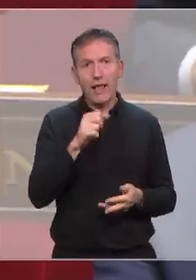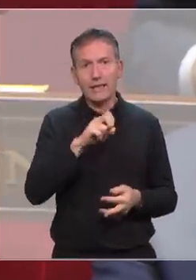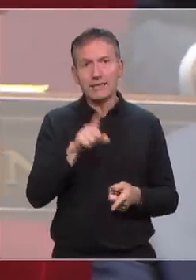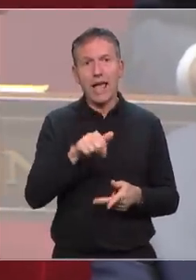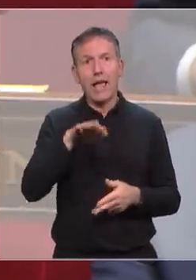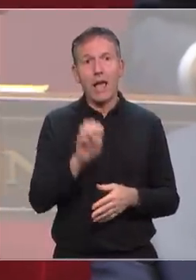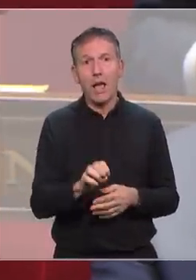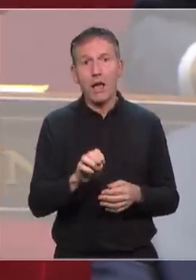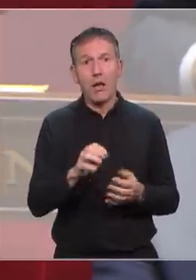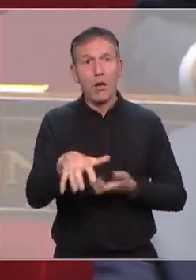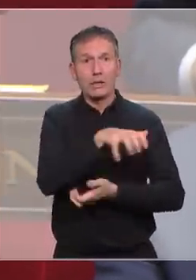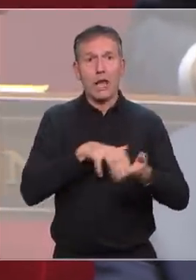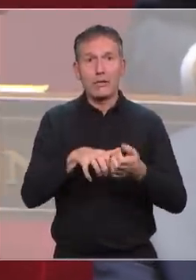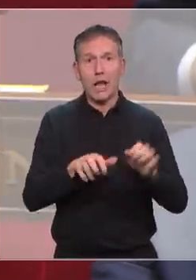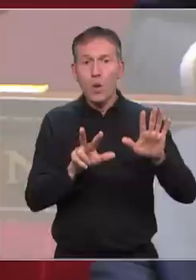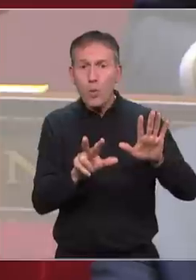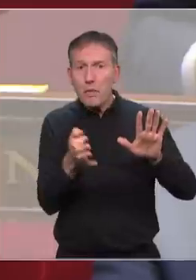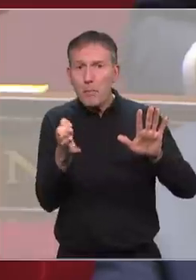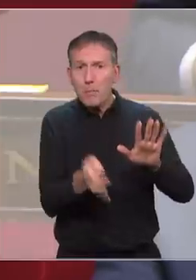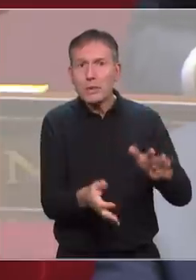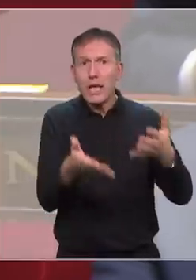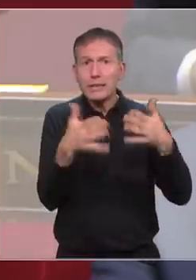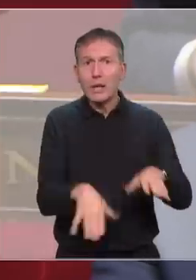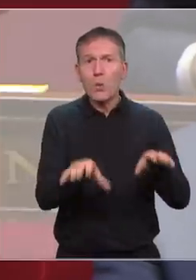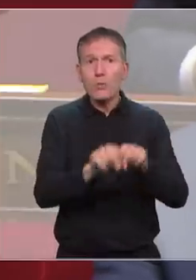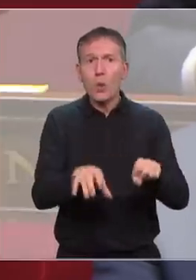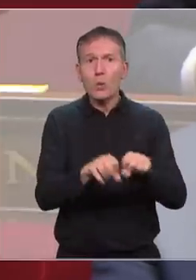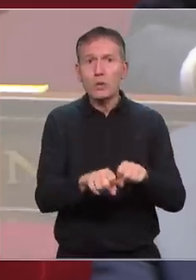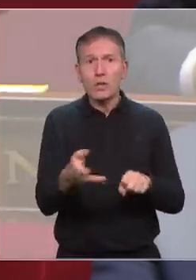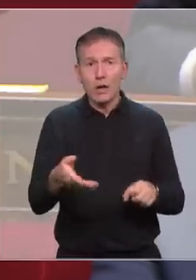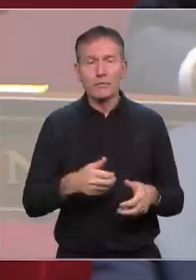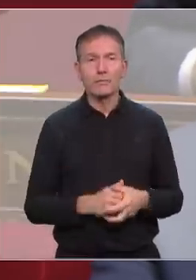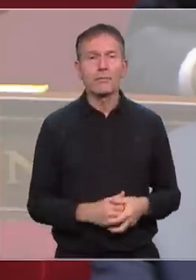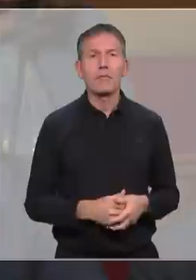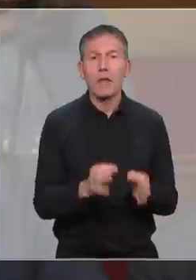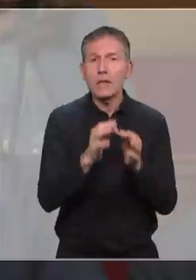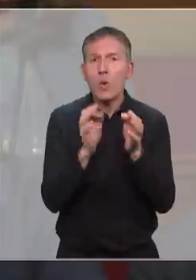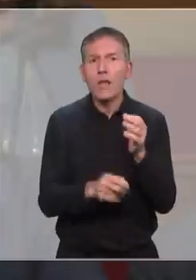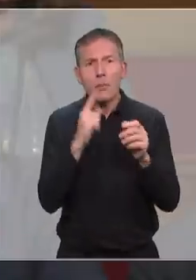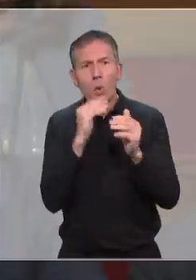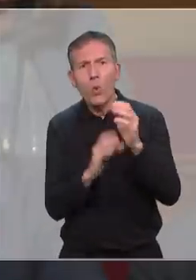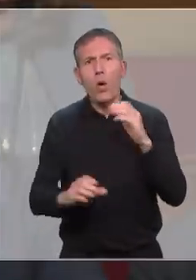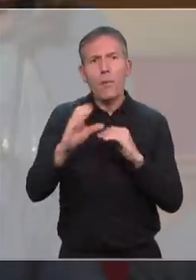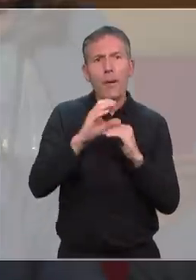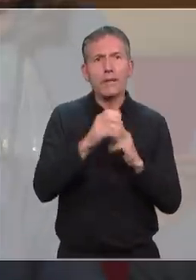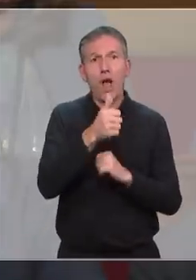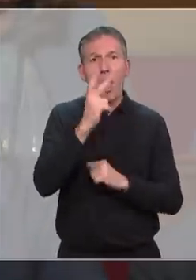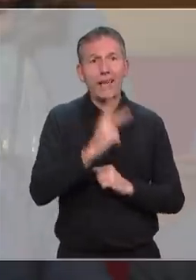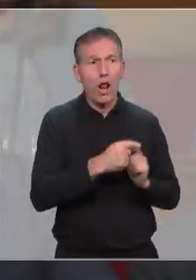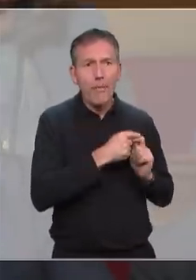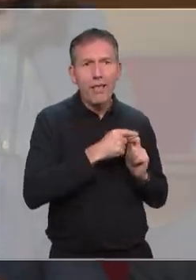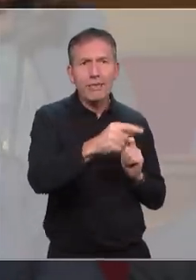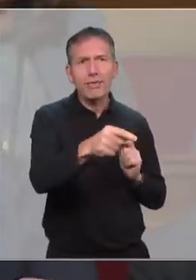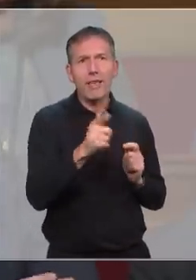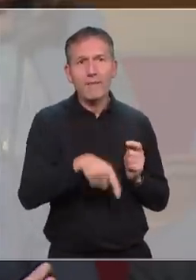scandale ne produiront que 8% de la production de la seule centrale nucléaire de Bugey. Pour compenser cette centrale installée sur 1 km², il